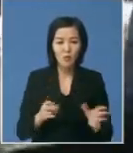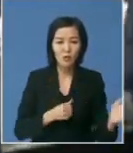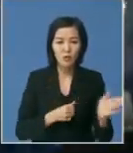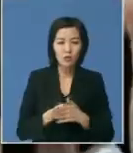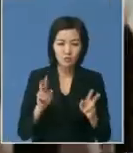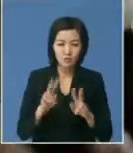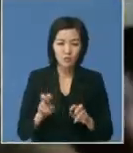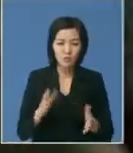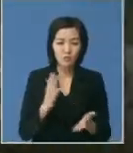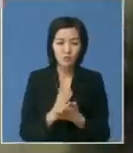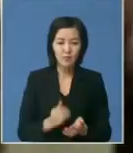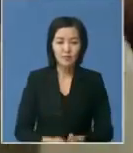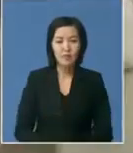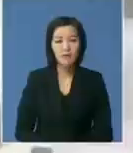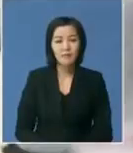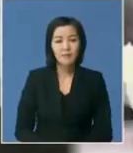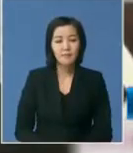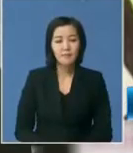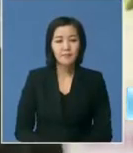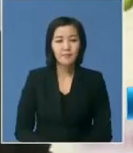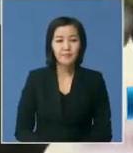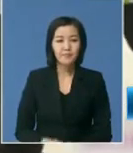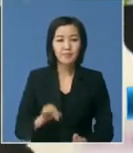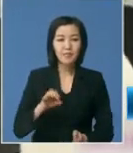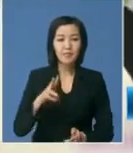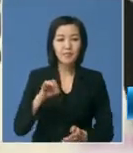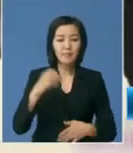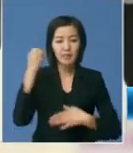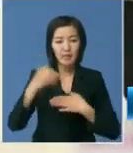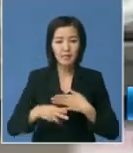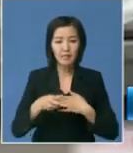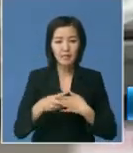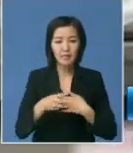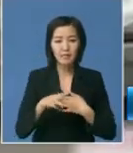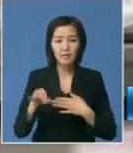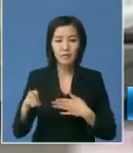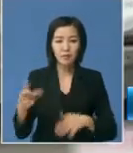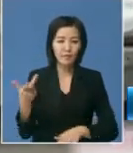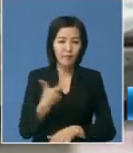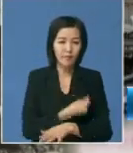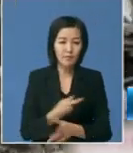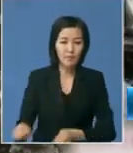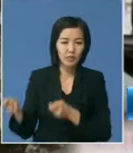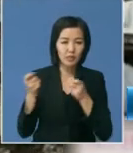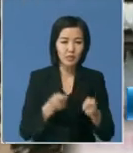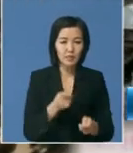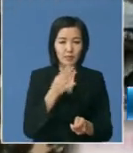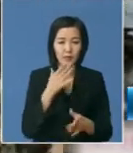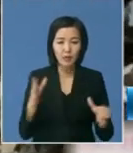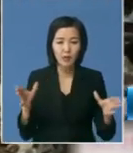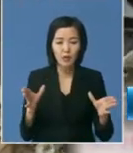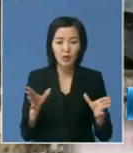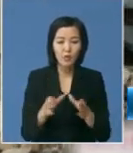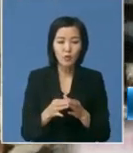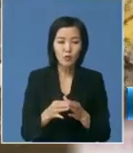тексеру жұмыстары жүргізіліп жатыр. Йемен астанасы Санаға 2 миллион дана вакцина жеткізілді. Біріккен ұлттар ұйымының балалар